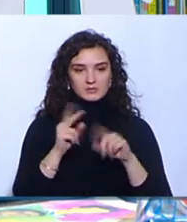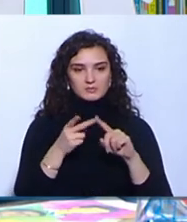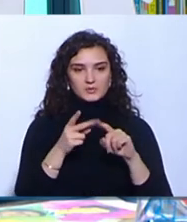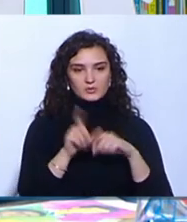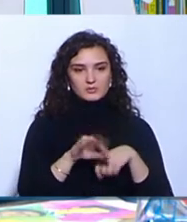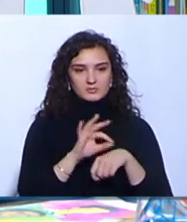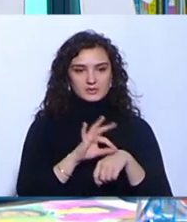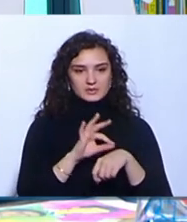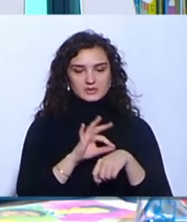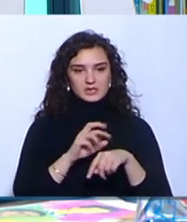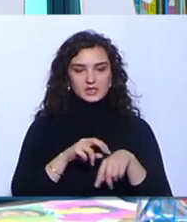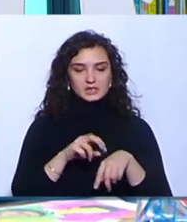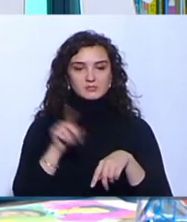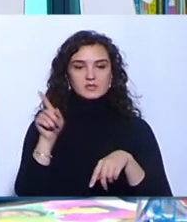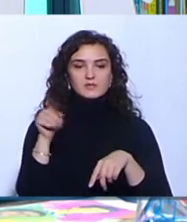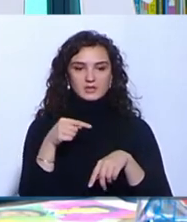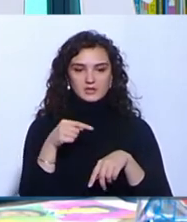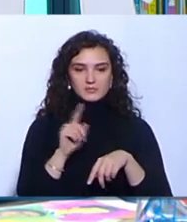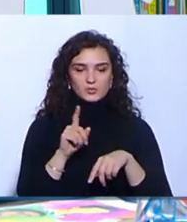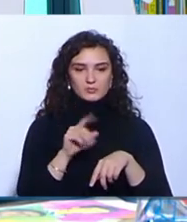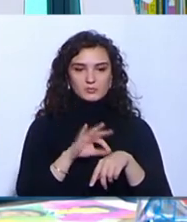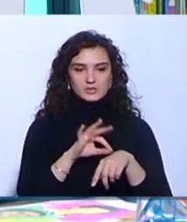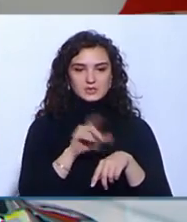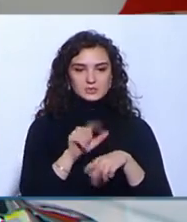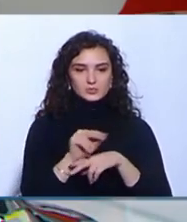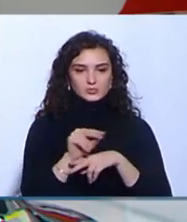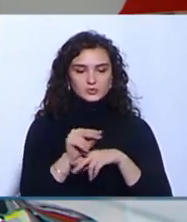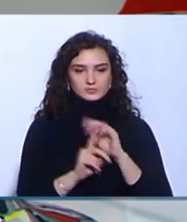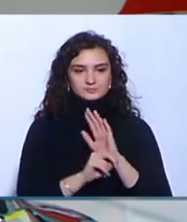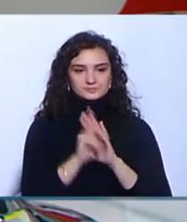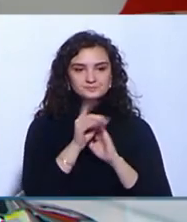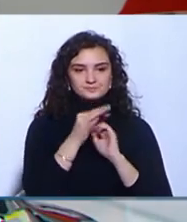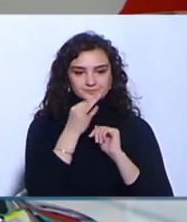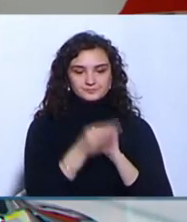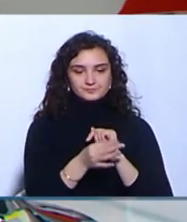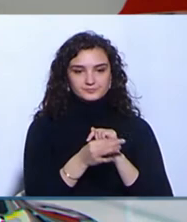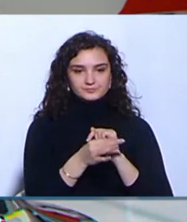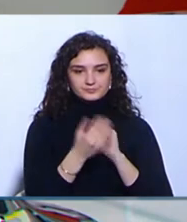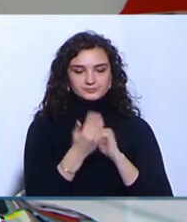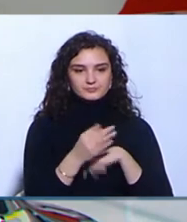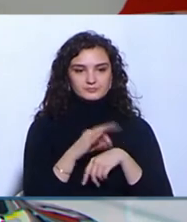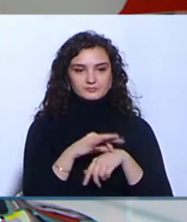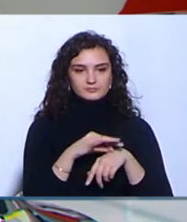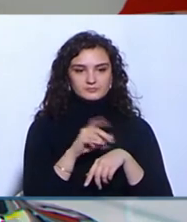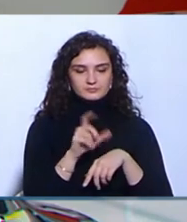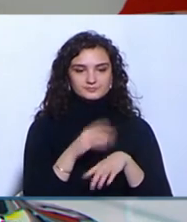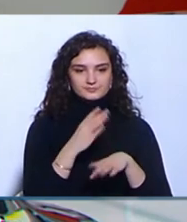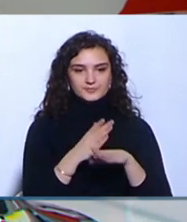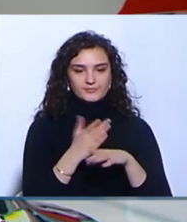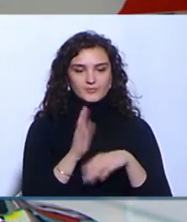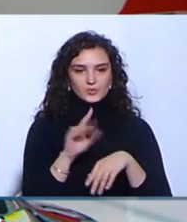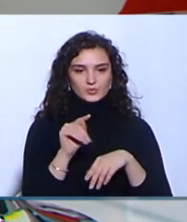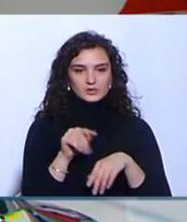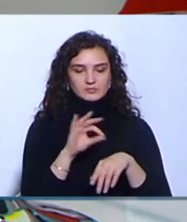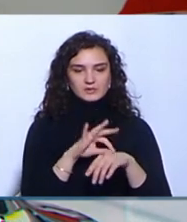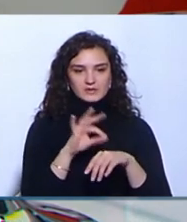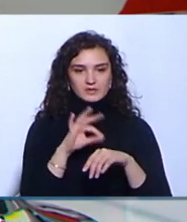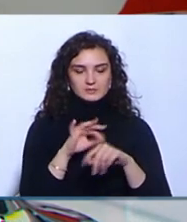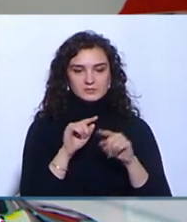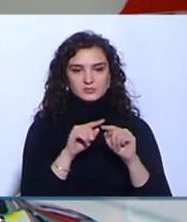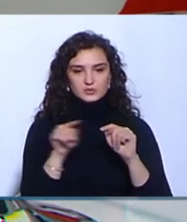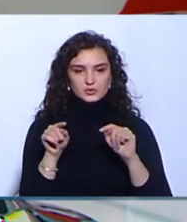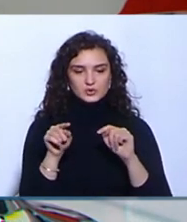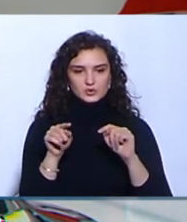ხო? ექიმს ევალება, რომ პაციენტს კურნალობის დაწყებამდე უთხრას. მისი დიაგნოზი არის თუ არა იმ დაავადებებს